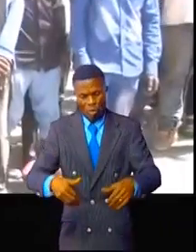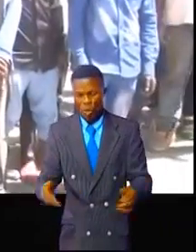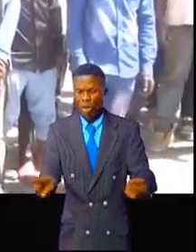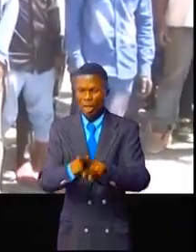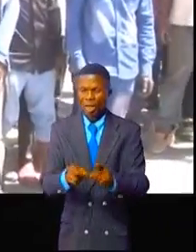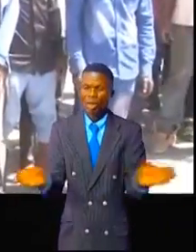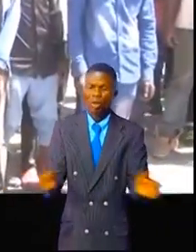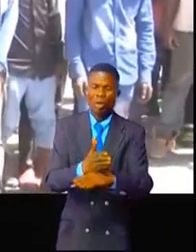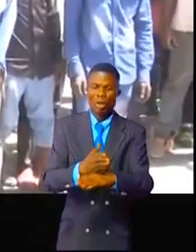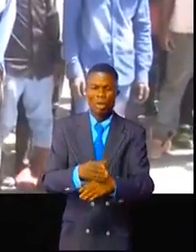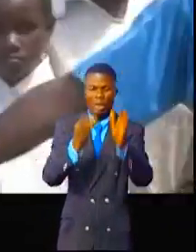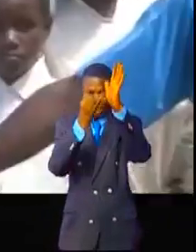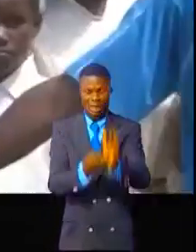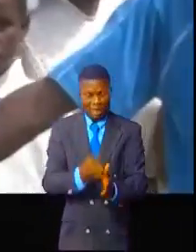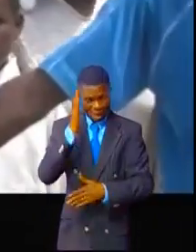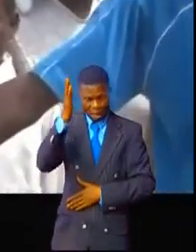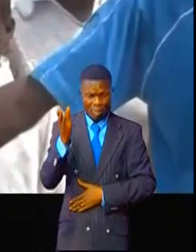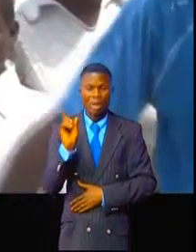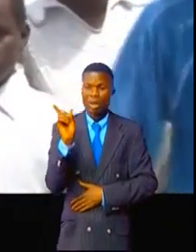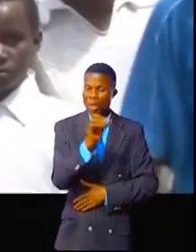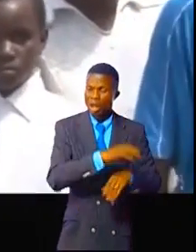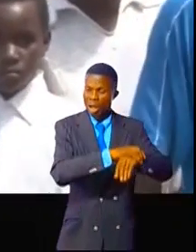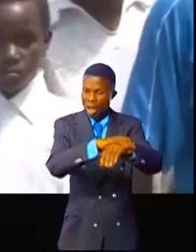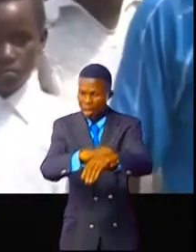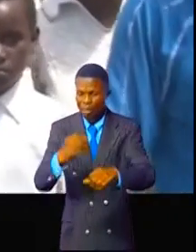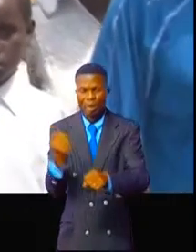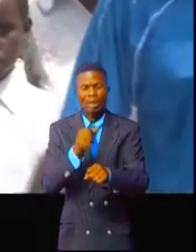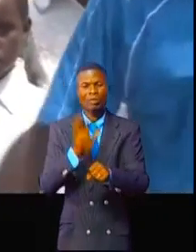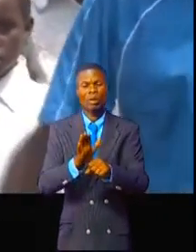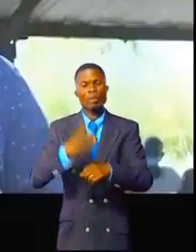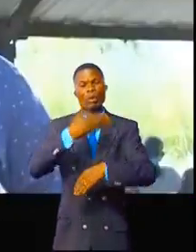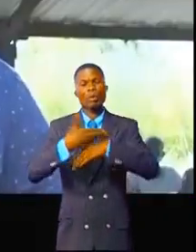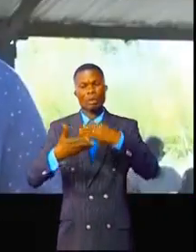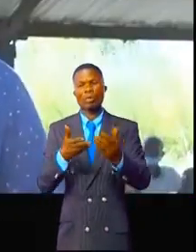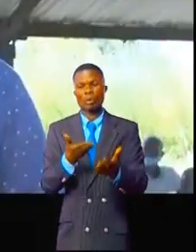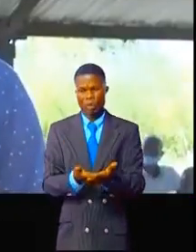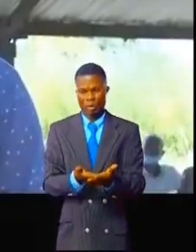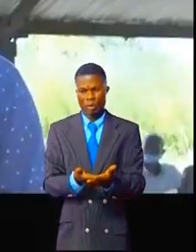ils sont attendus dans les prochains jours et ce après d'intenses travaux de réhabilitation